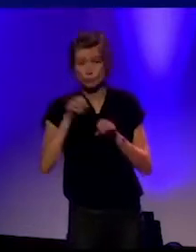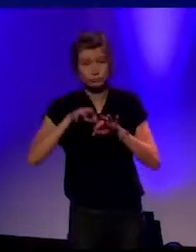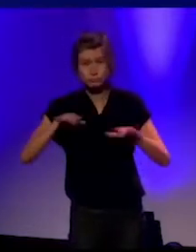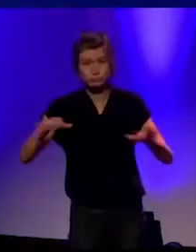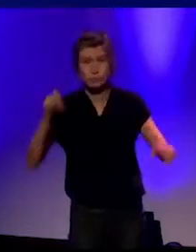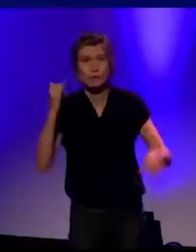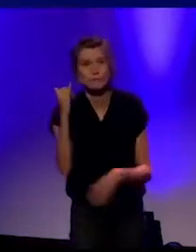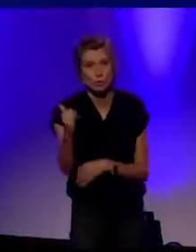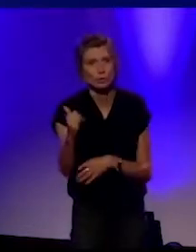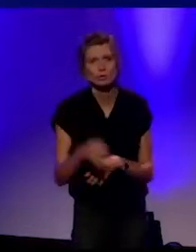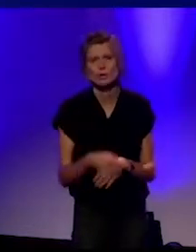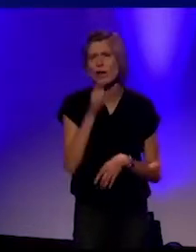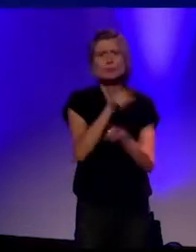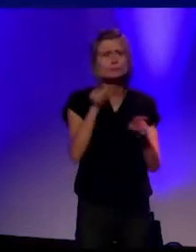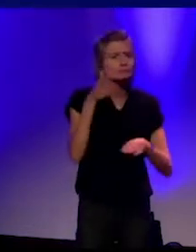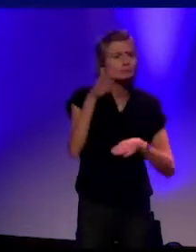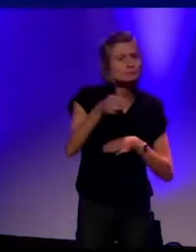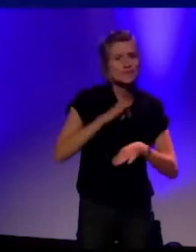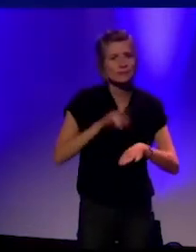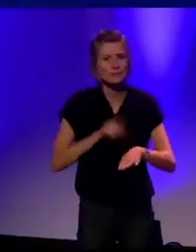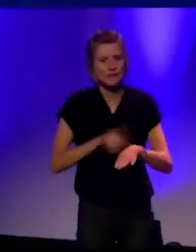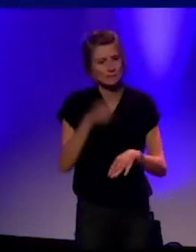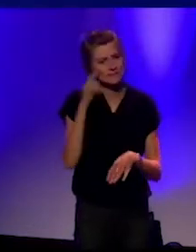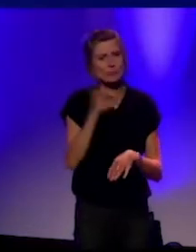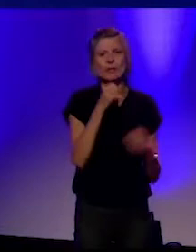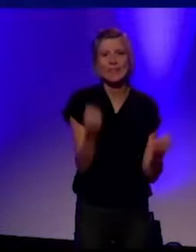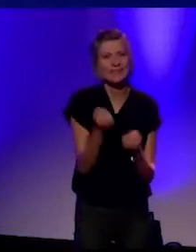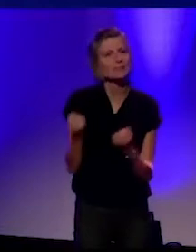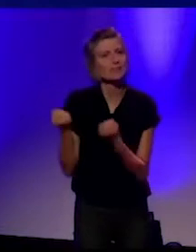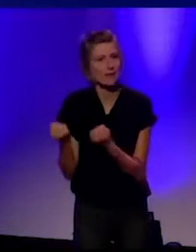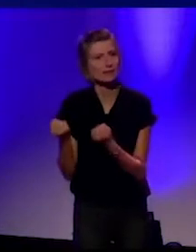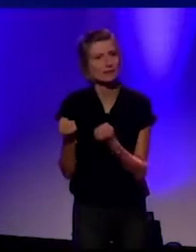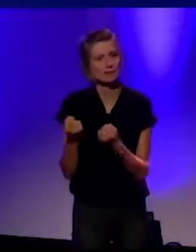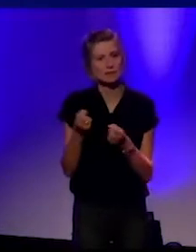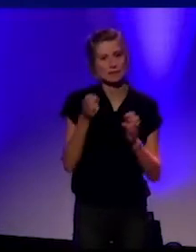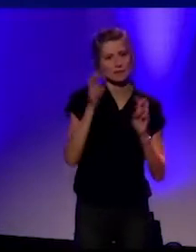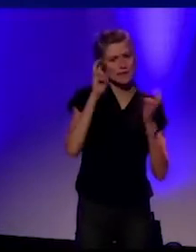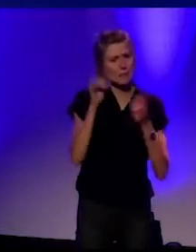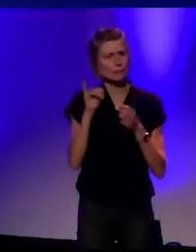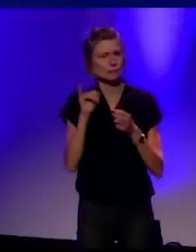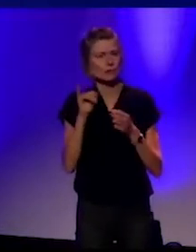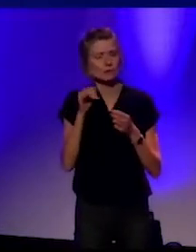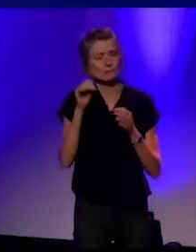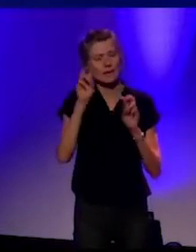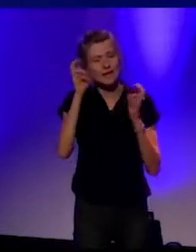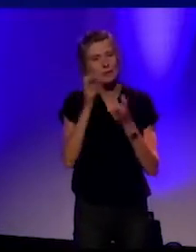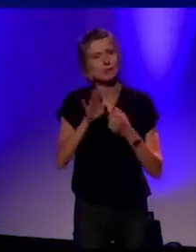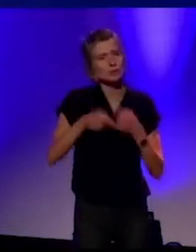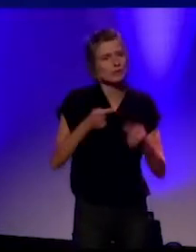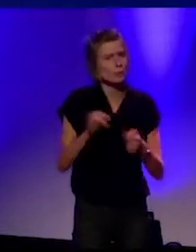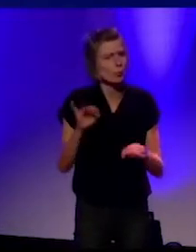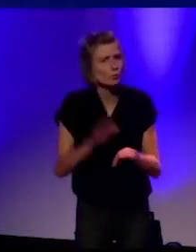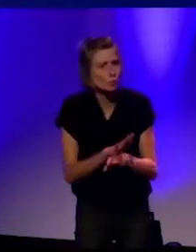moment, als u even de tijd heeft, eens te kijken naar de activiteitenportefeuille van Academics for Development. Nu weet u waar AFD voor